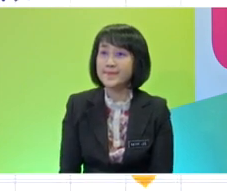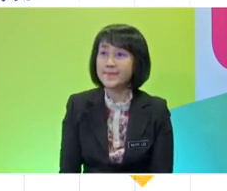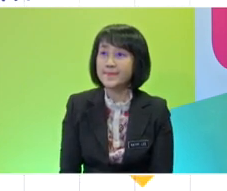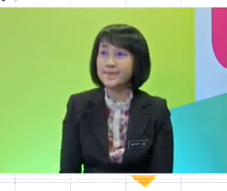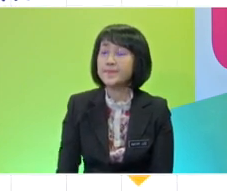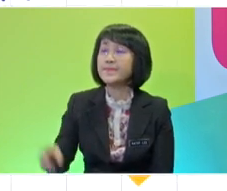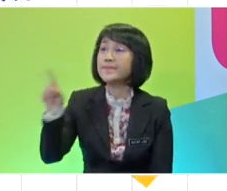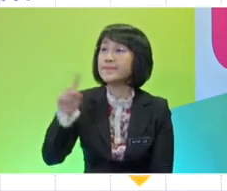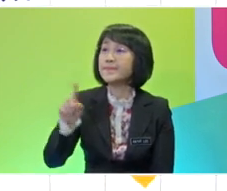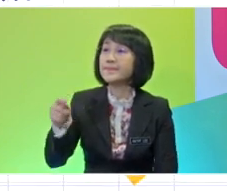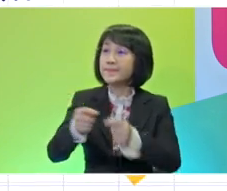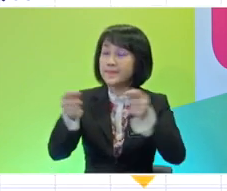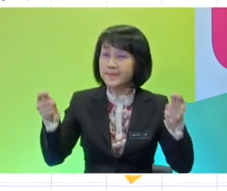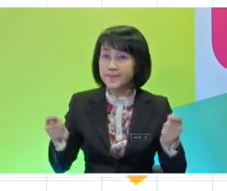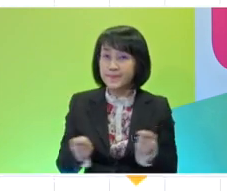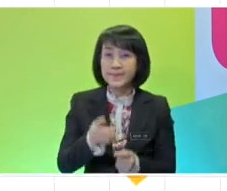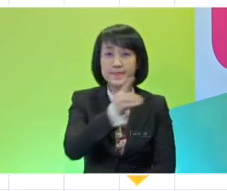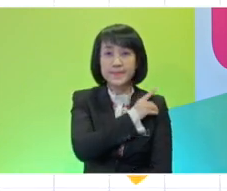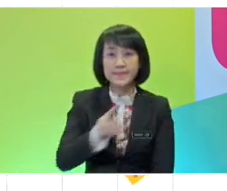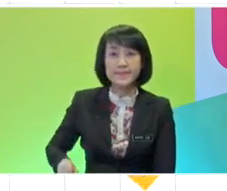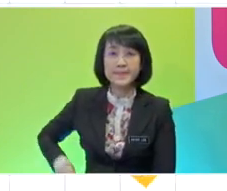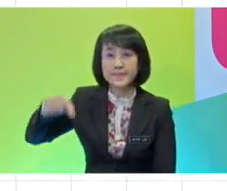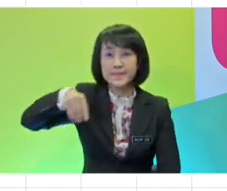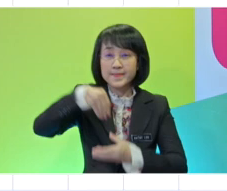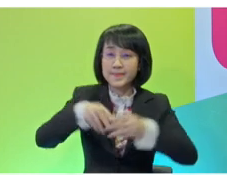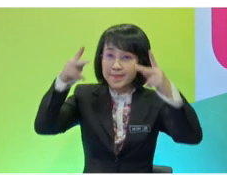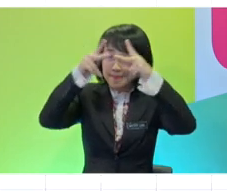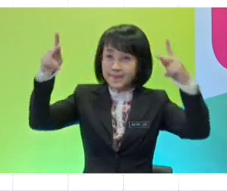lokasi dinasti Qin dalam peta